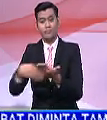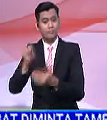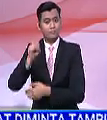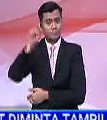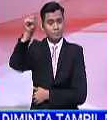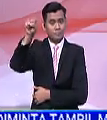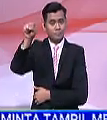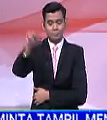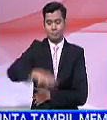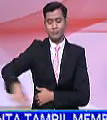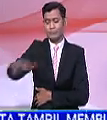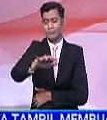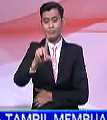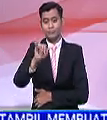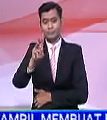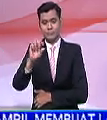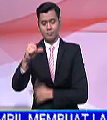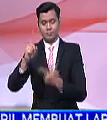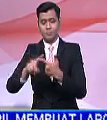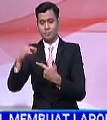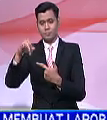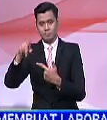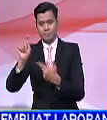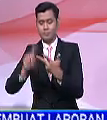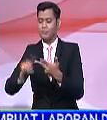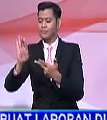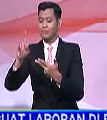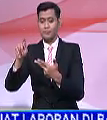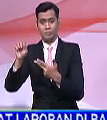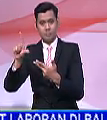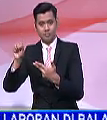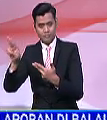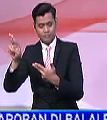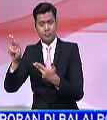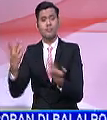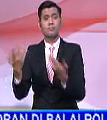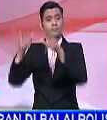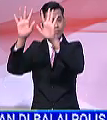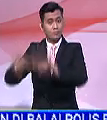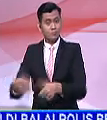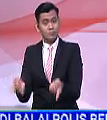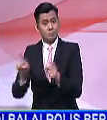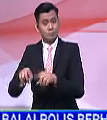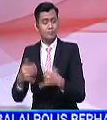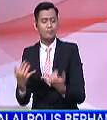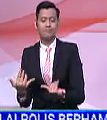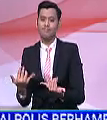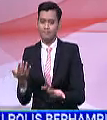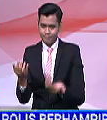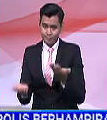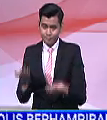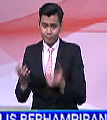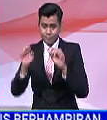di sekitar bahagian Limbang, Kapit dan juga Bintulu. Keadaan hujan yang sedang berlaku ketika ini juga dijangka